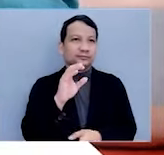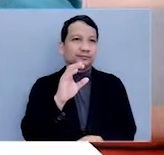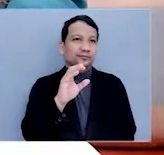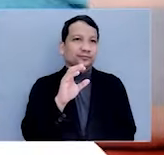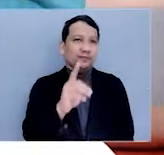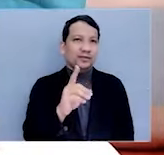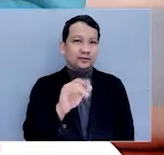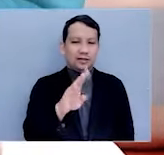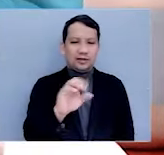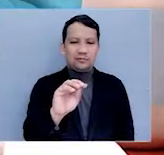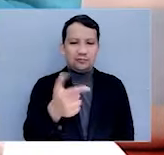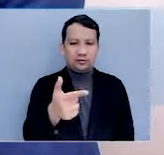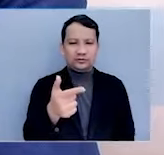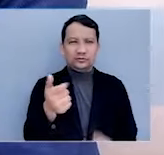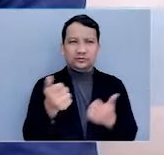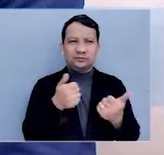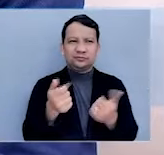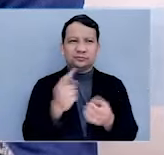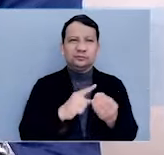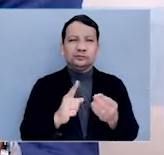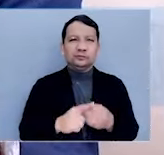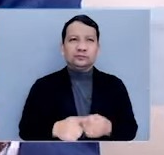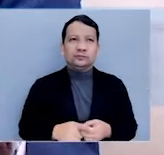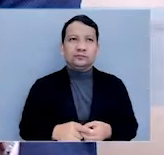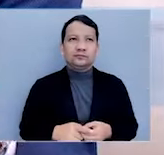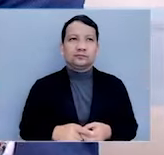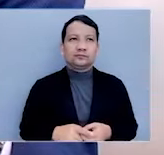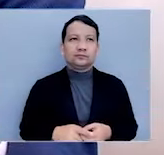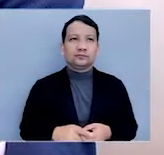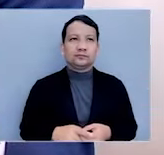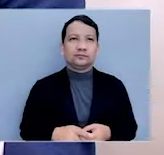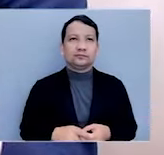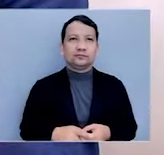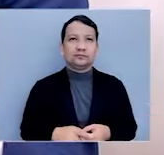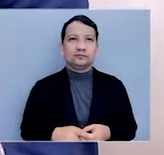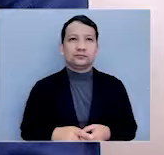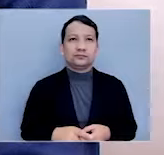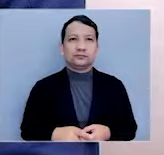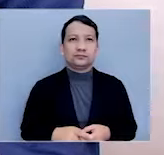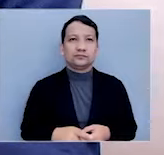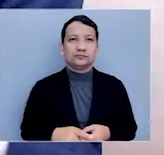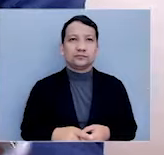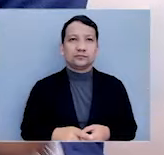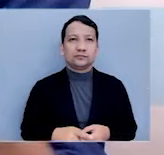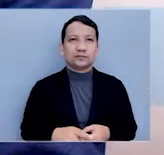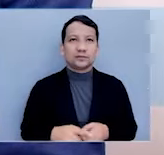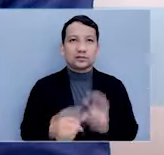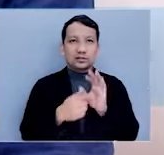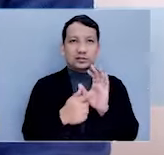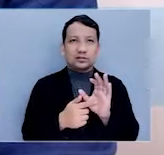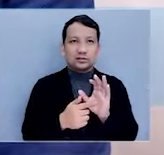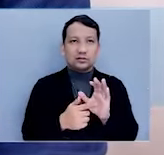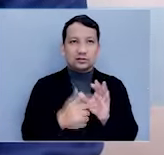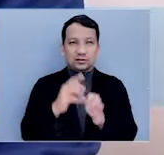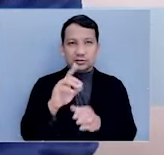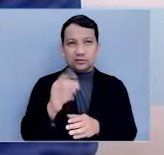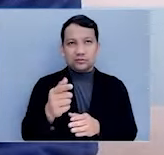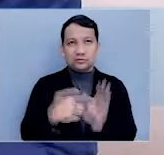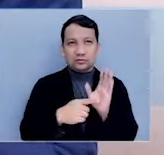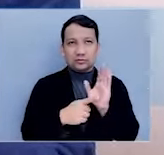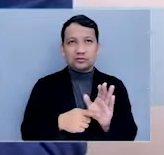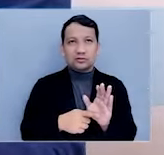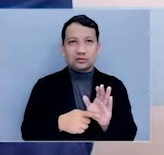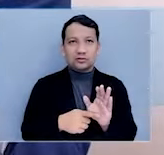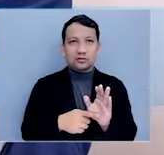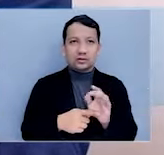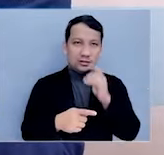sa anong kategorya? Actually, anong mga criteria? Yeah, this one is what we call confirmation show or dog show. Mm. So,